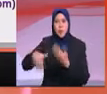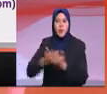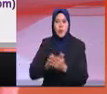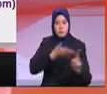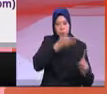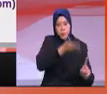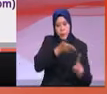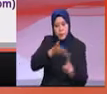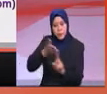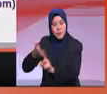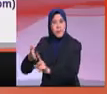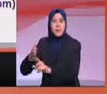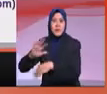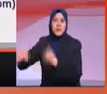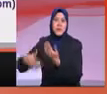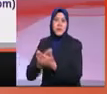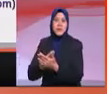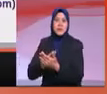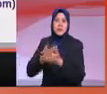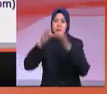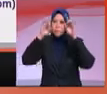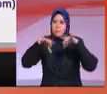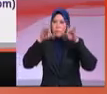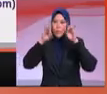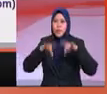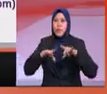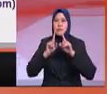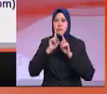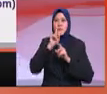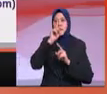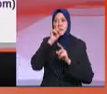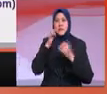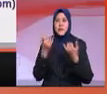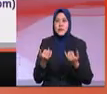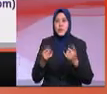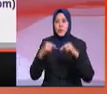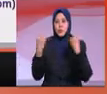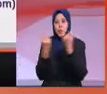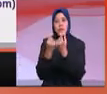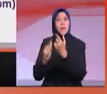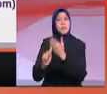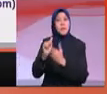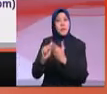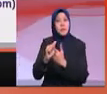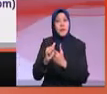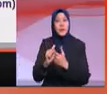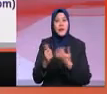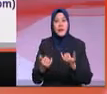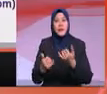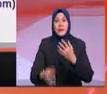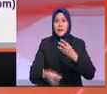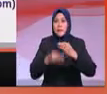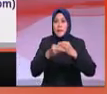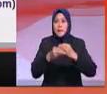targeted punya population ataupun targeted punya kumpulan berisiko. Dan juga tambahan kepada itu, kita menjalankan